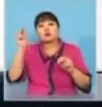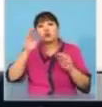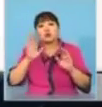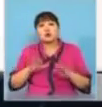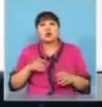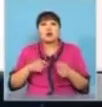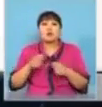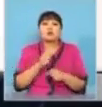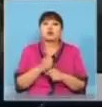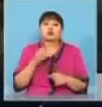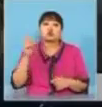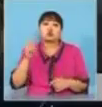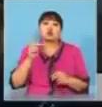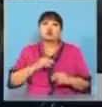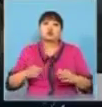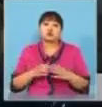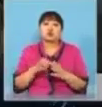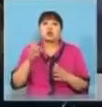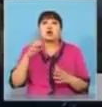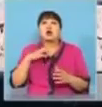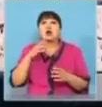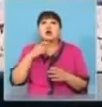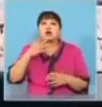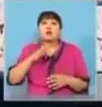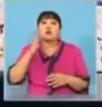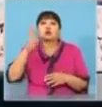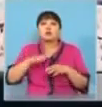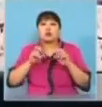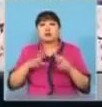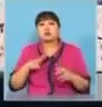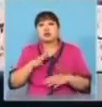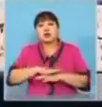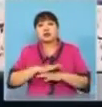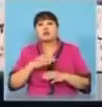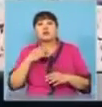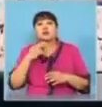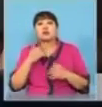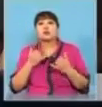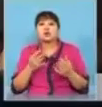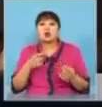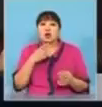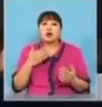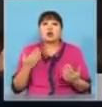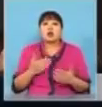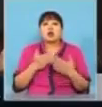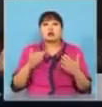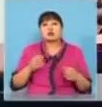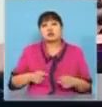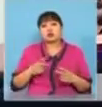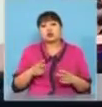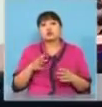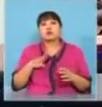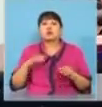орны басшыларына облысымызға келген жұмыс тобының өкілдері дәріс оқып, болашақ мамандардың тәртібіне де көңіл бөлу керектігін айтты. Әсіресе экстремизм